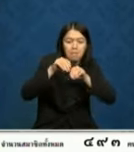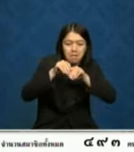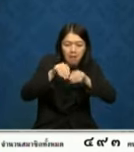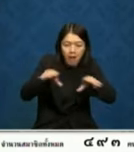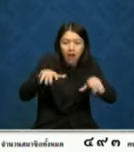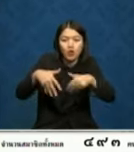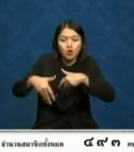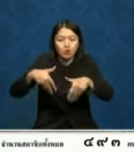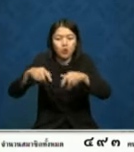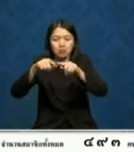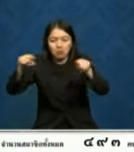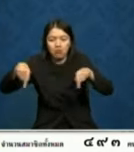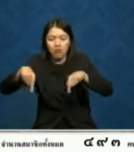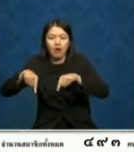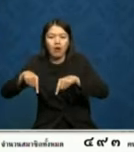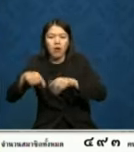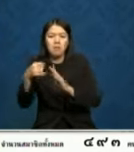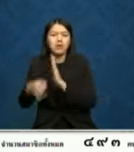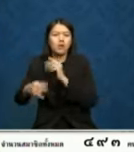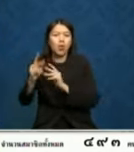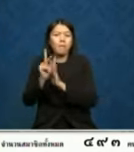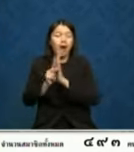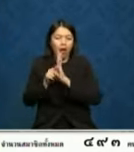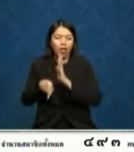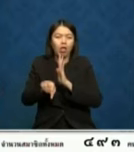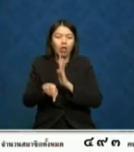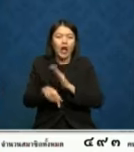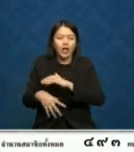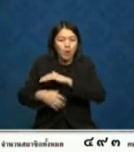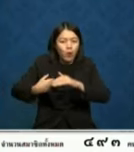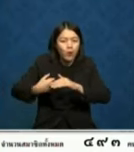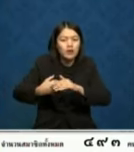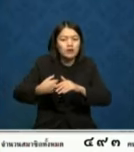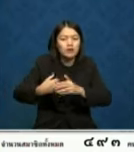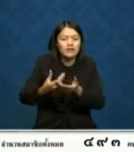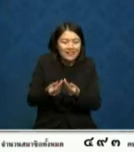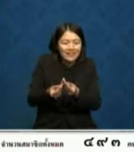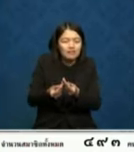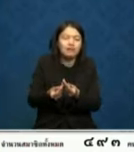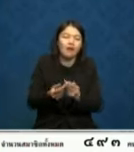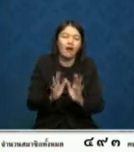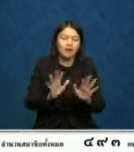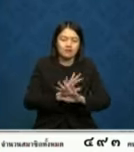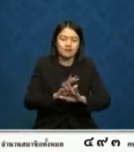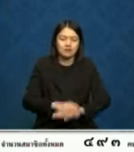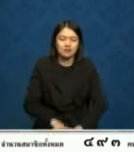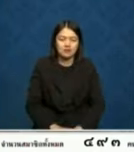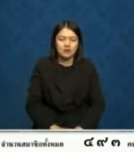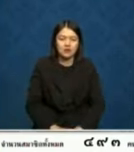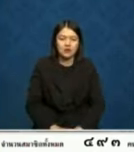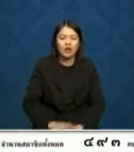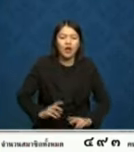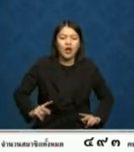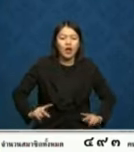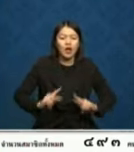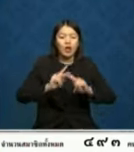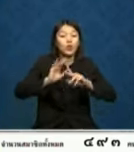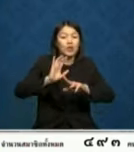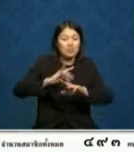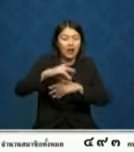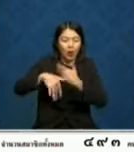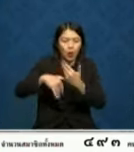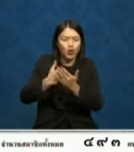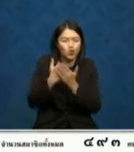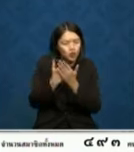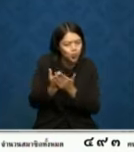พื้นที่ชุมชนเ่ะคนเหล่านี้กลายเป็นคนผิดกฎหมายสิ่งที่สำคัญที่สุดก็คือกระทรวงทรัพยากรจะต้องไปเร่งรัดให้พี่น้องประชาชน